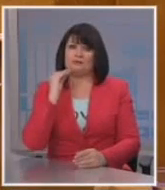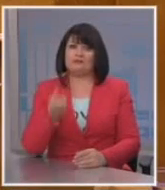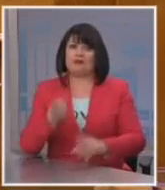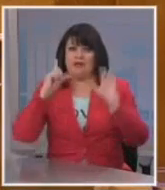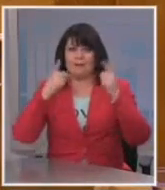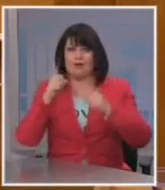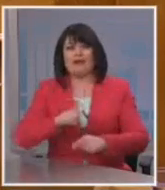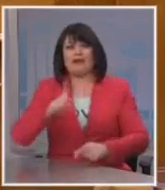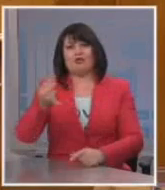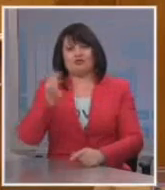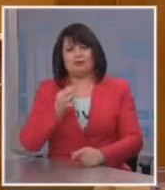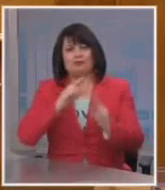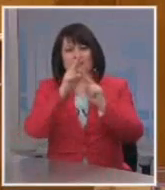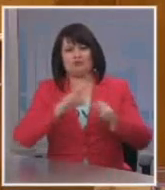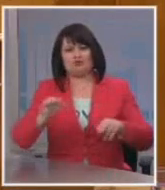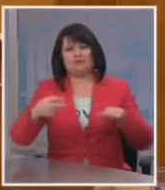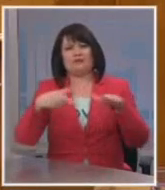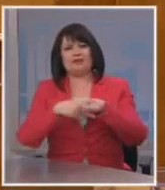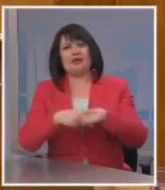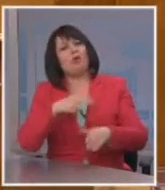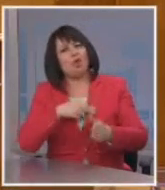για το Διεθνές Νομισματικό Ταμείο και ότι έχει δίκιο.